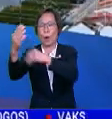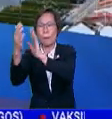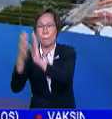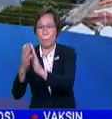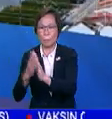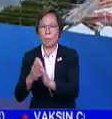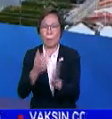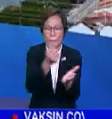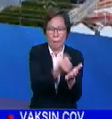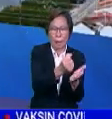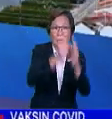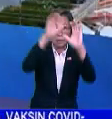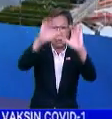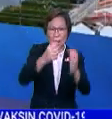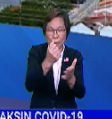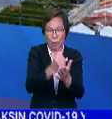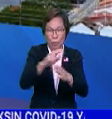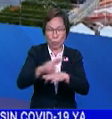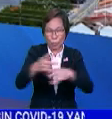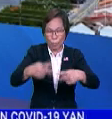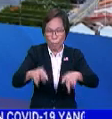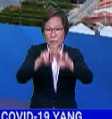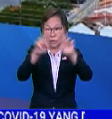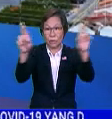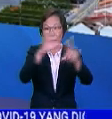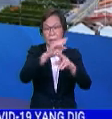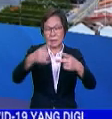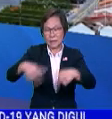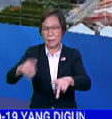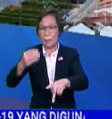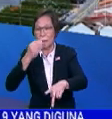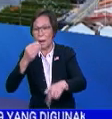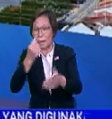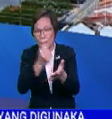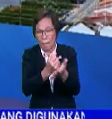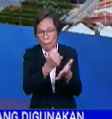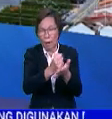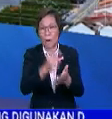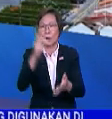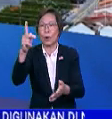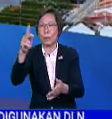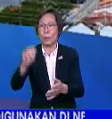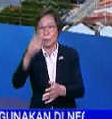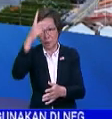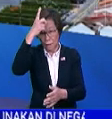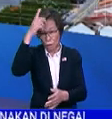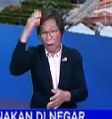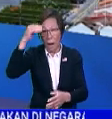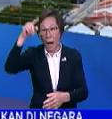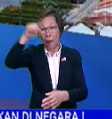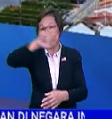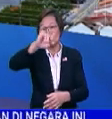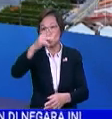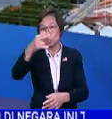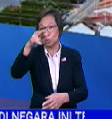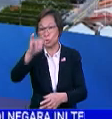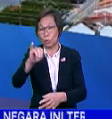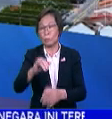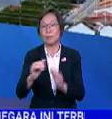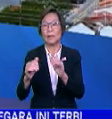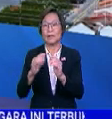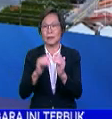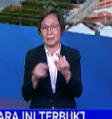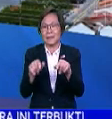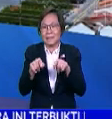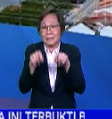Kaedah pasport akan digunakan di pasar raya dan kedai makan. Ketua Menteri Datuk Patinggi Abang Johari Tun Openg berkata ia